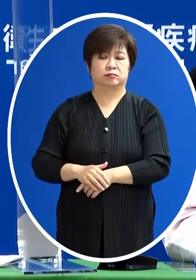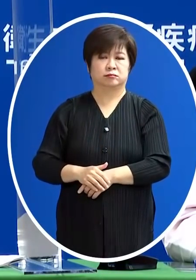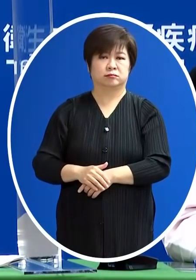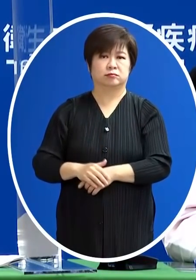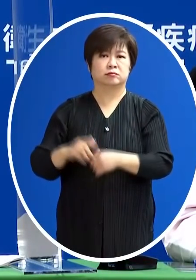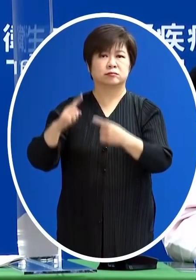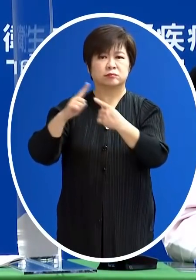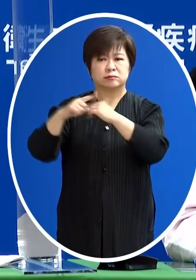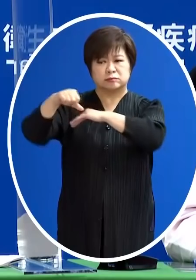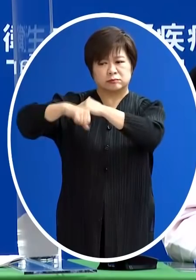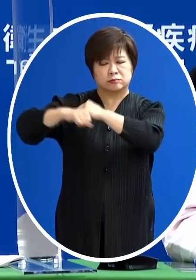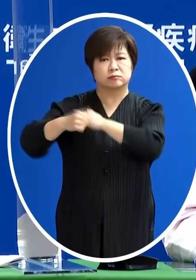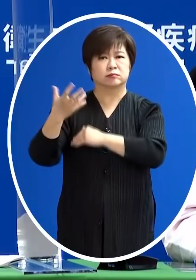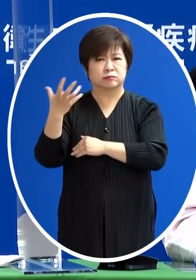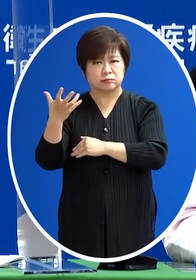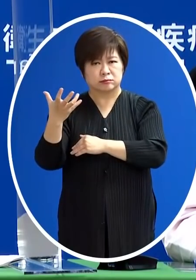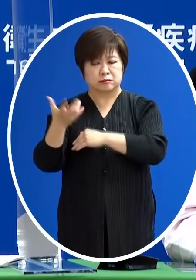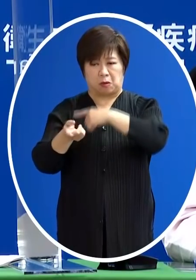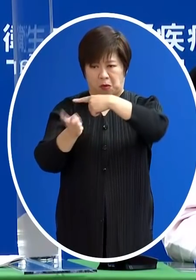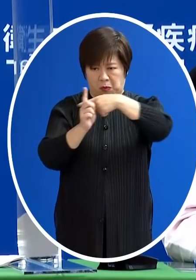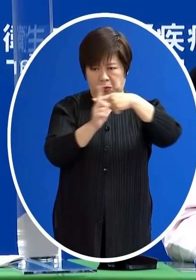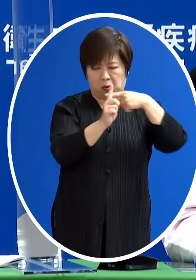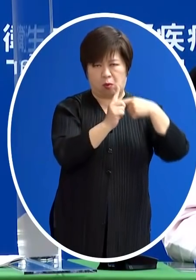多，那阳性率也高，